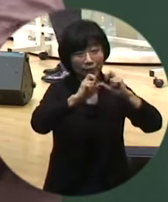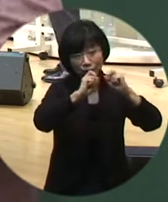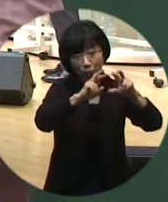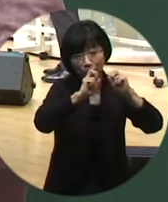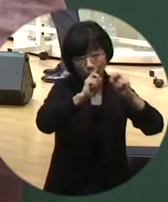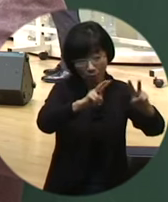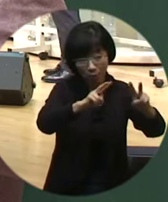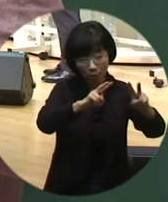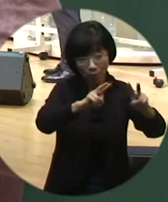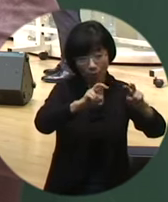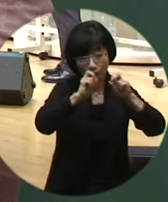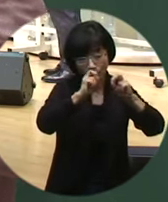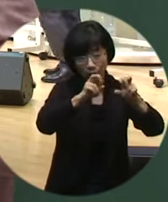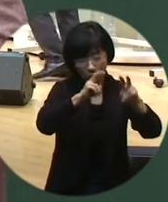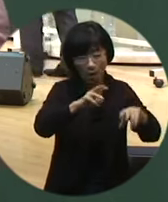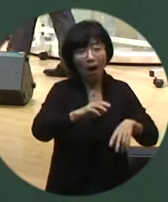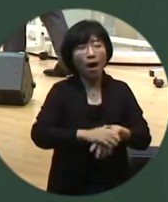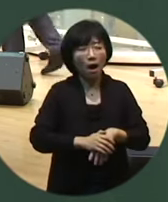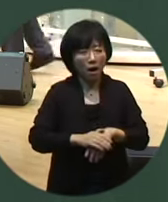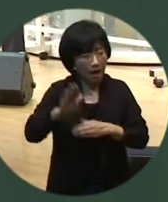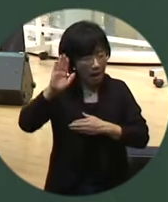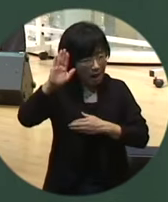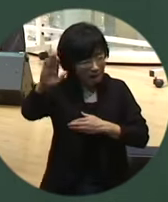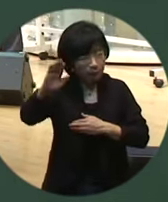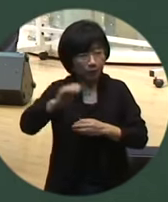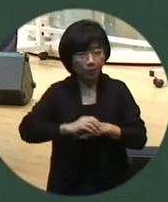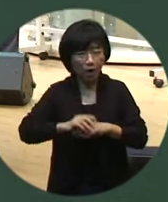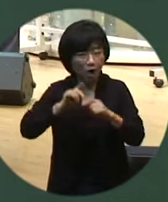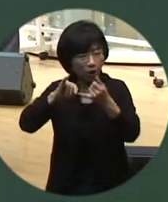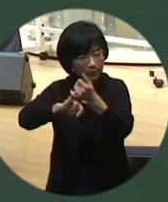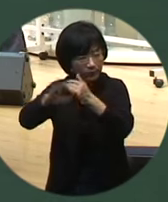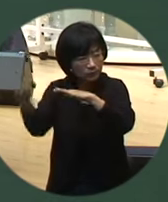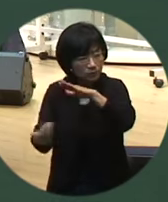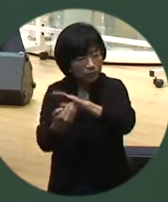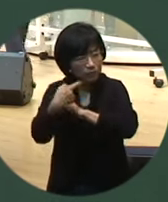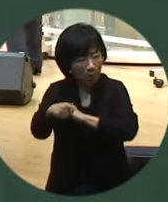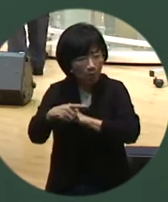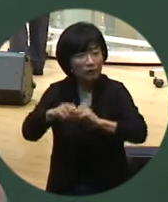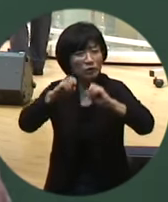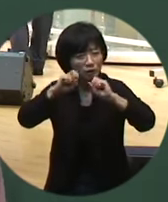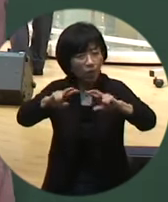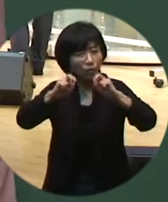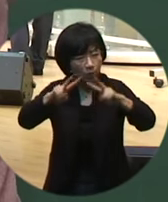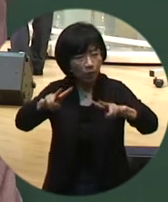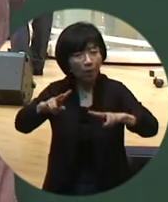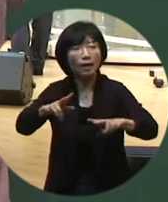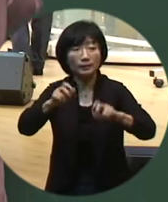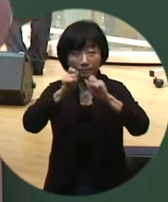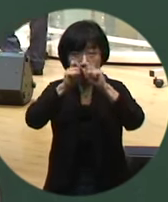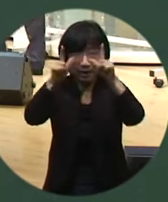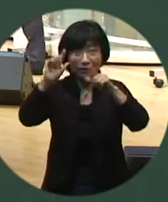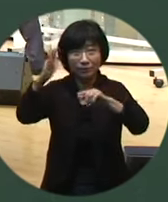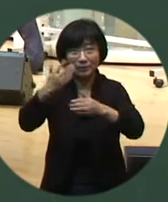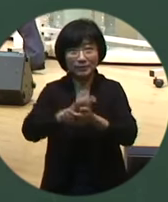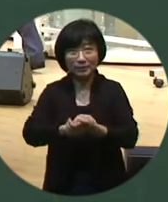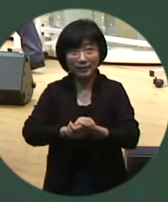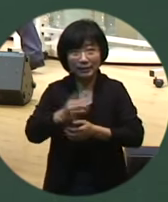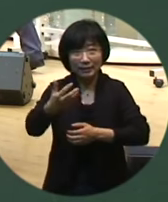언약이 보여. 선교가 보여. You're able to see missions. In other words, a covenant that will be brought to fulfillment. 그래서 창세기